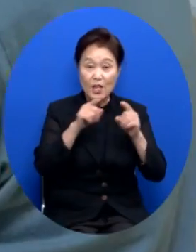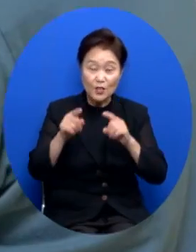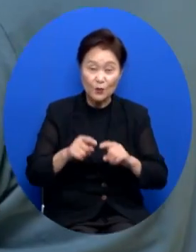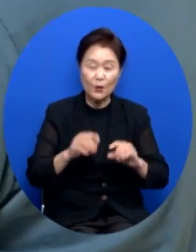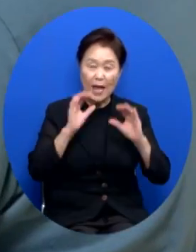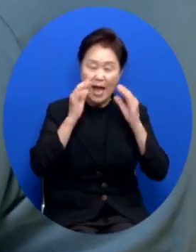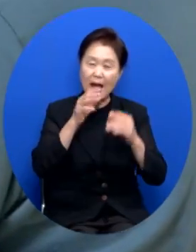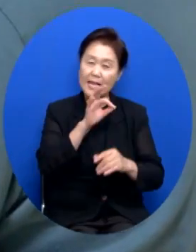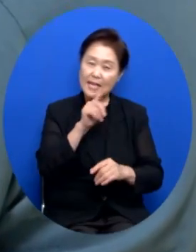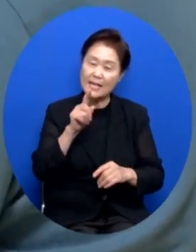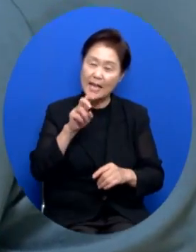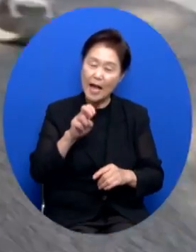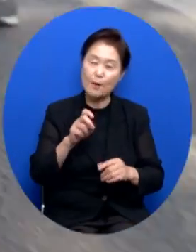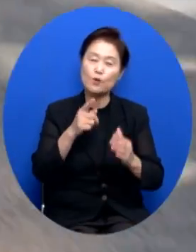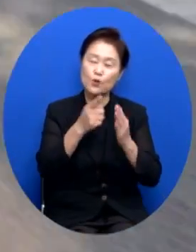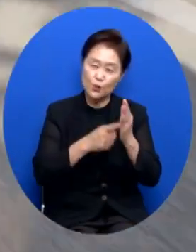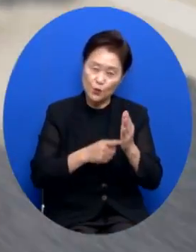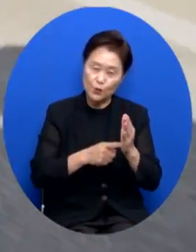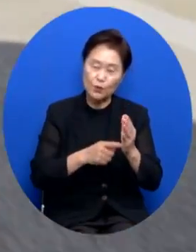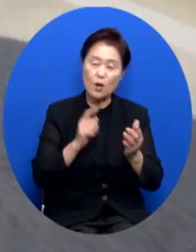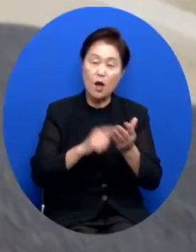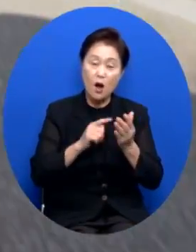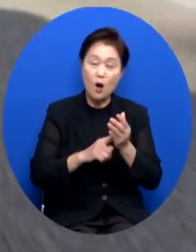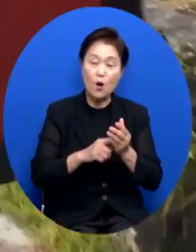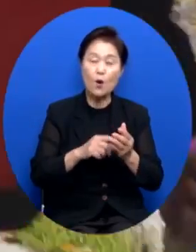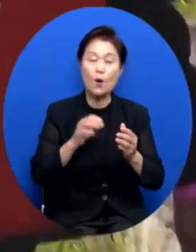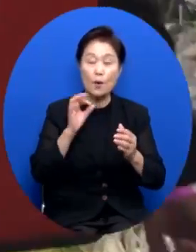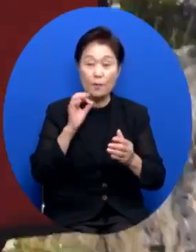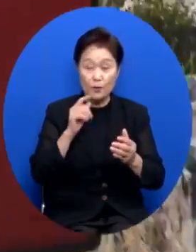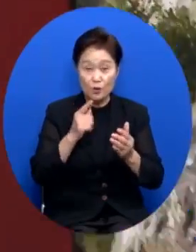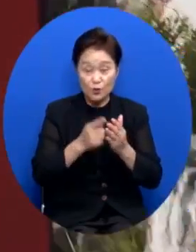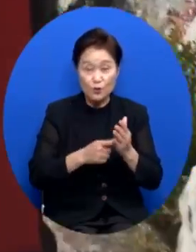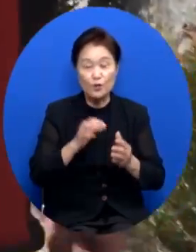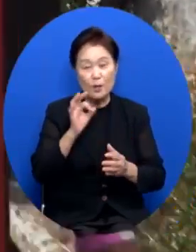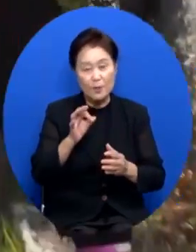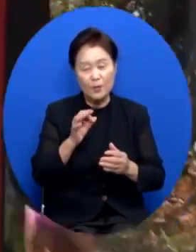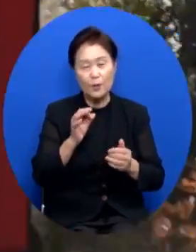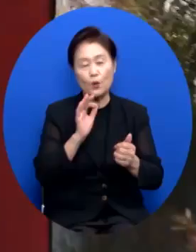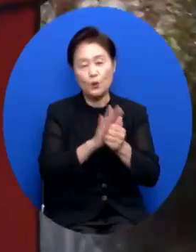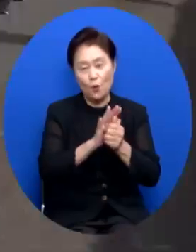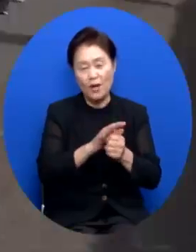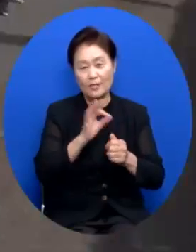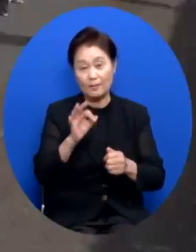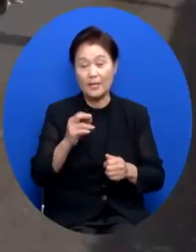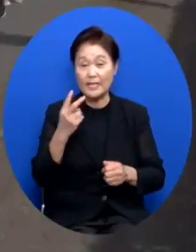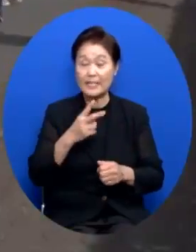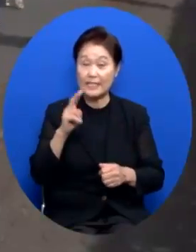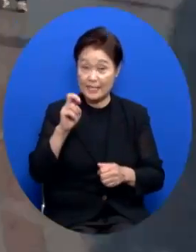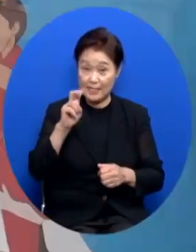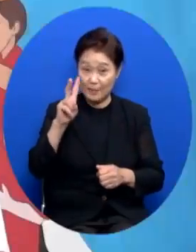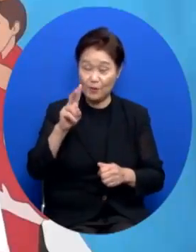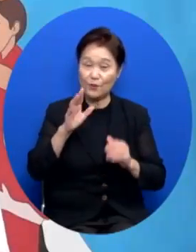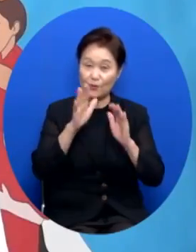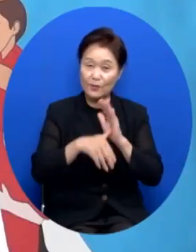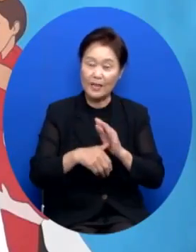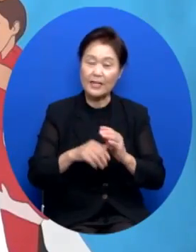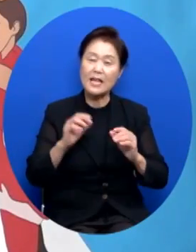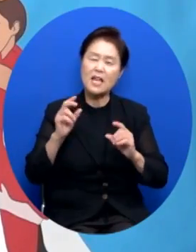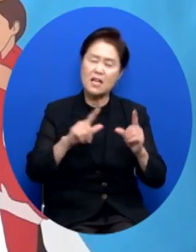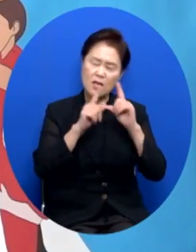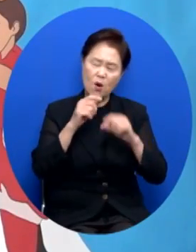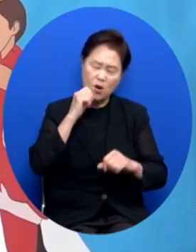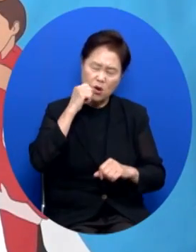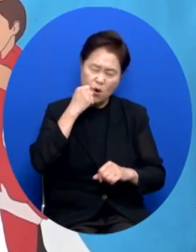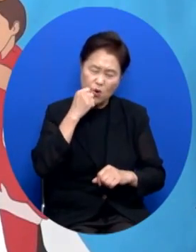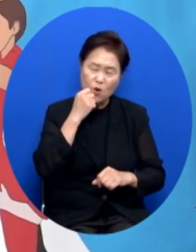환우들의 수술비와 또 응급치료비로 1억 3,600만 원을 지원했습니다. 그리고 2022년도에는 생활고에 처해